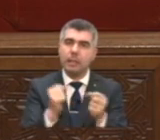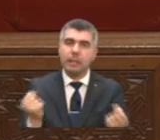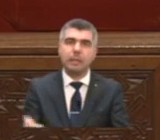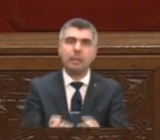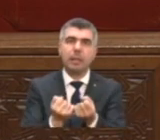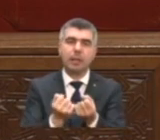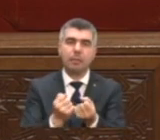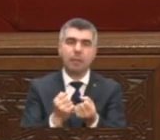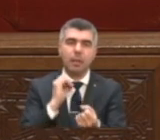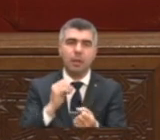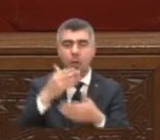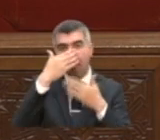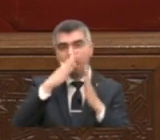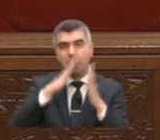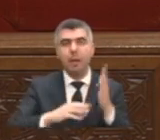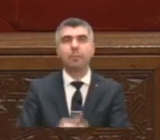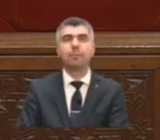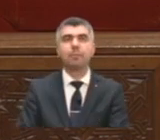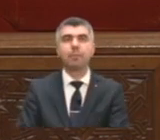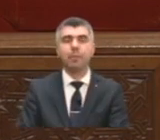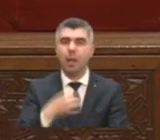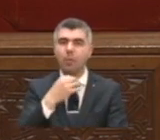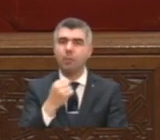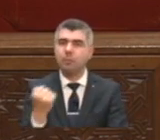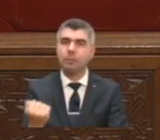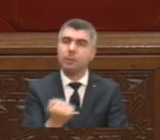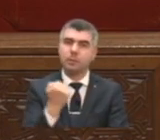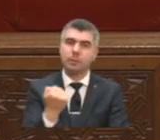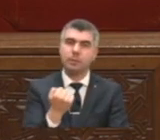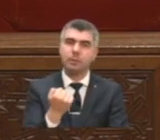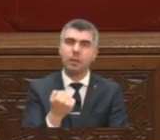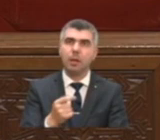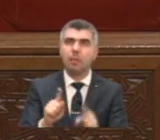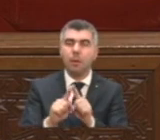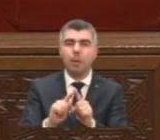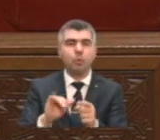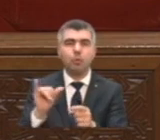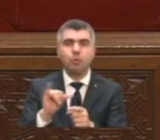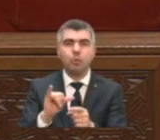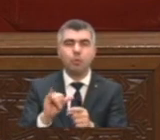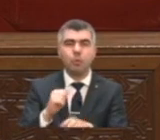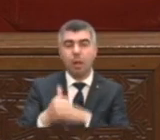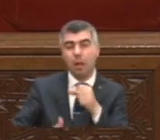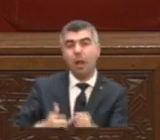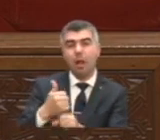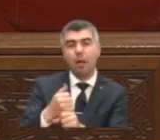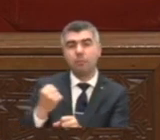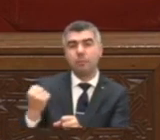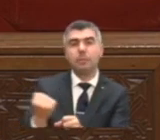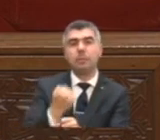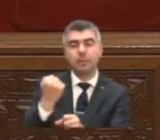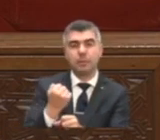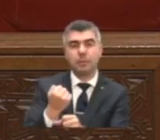ديال بلادنا. فيما يخص البطء، واش تعرفوا بأن المعدل 6 سنوات باش نصدقوا على واحد الوثيقة اللي الحياة